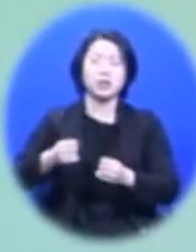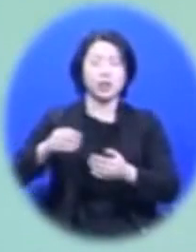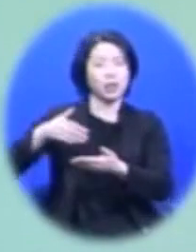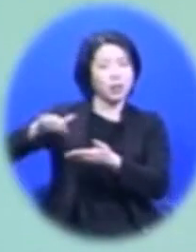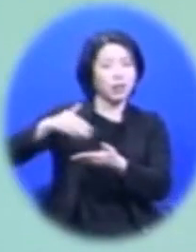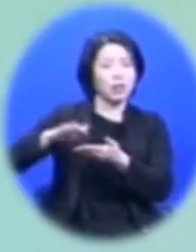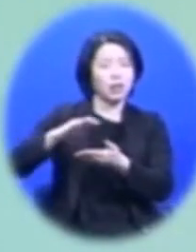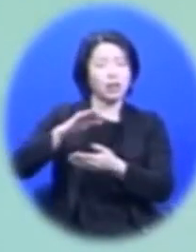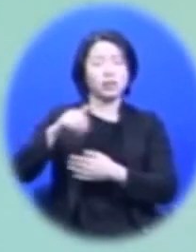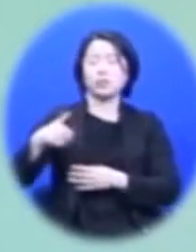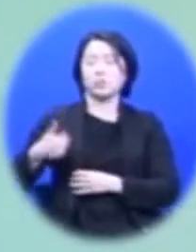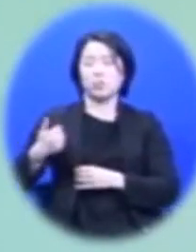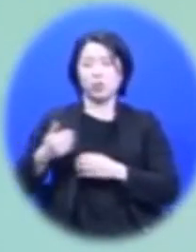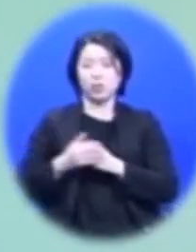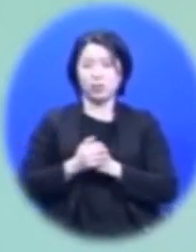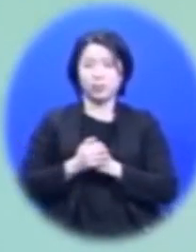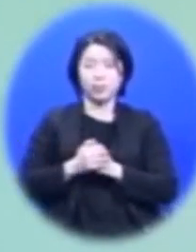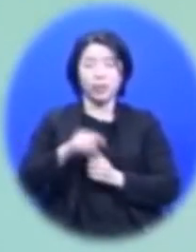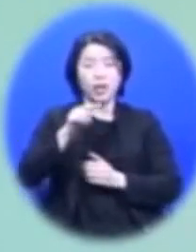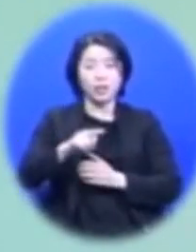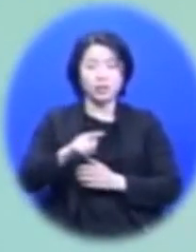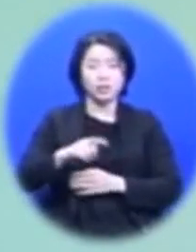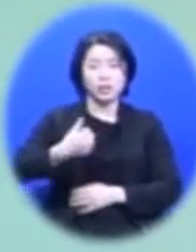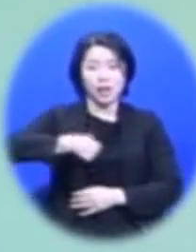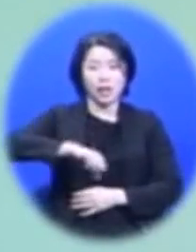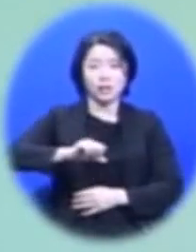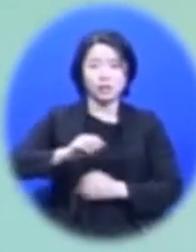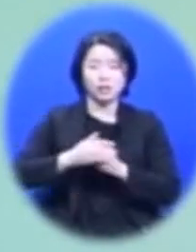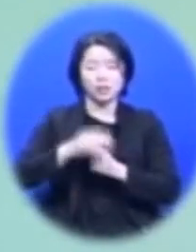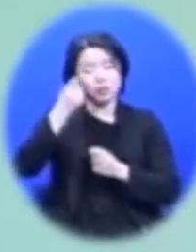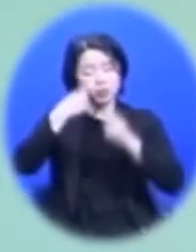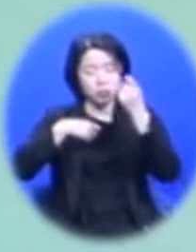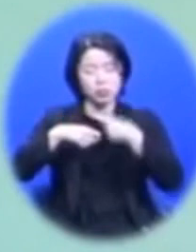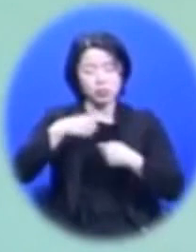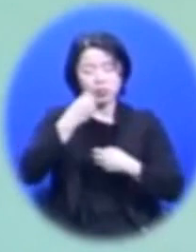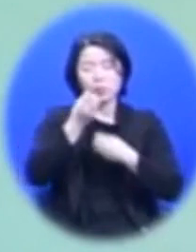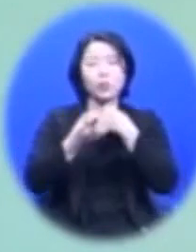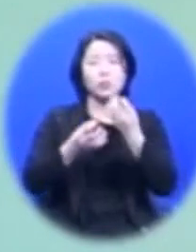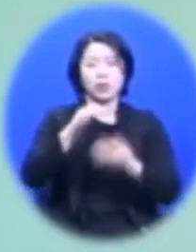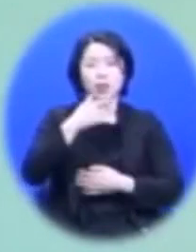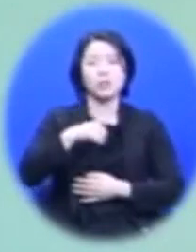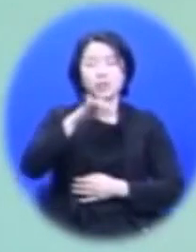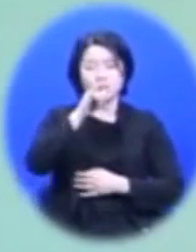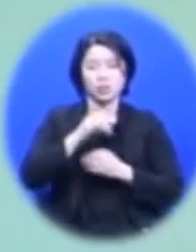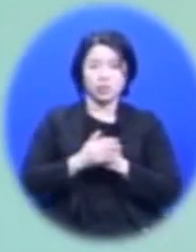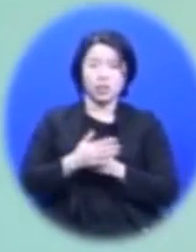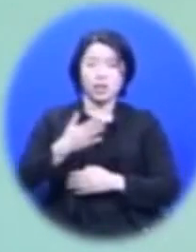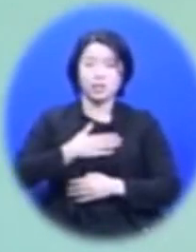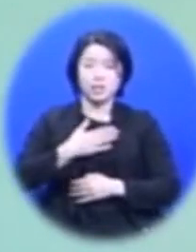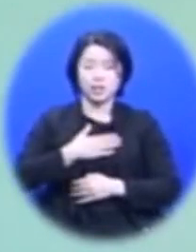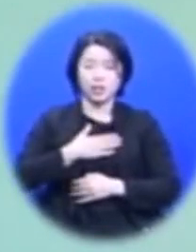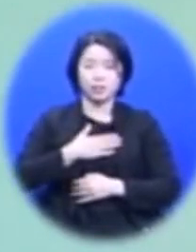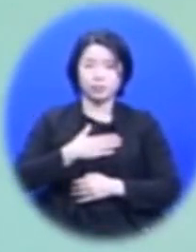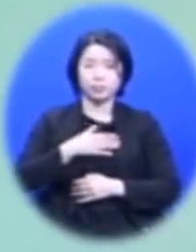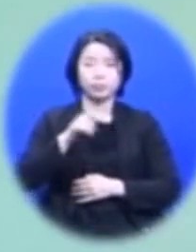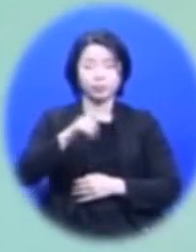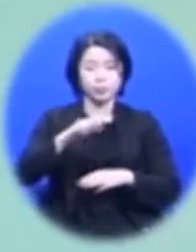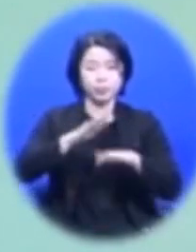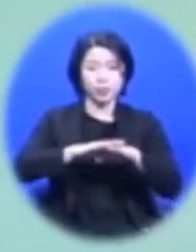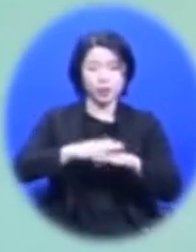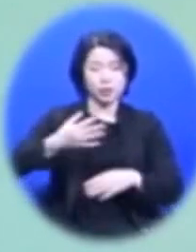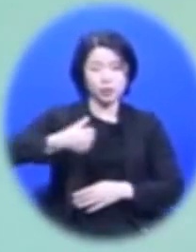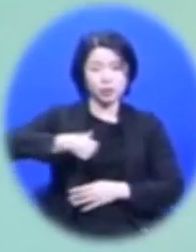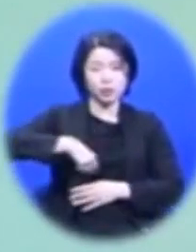배척했는지 그분이 눈물로 그 고백을 했습니다. 제가 그 손양원